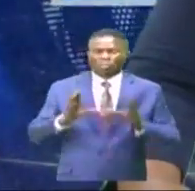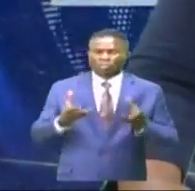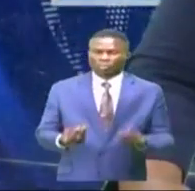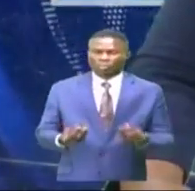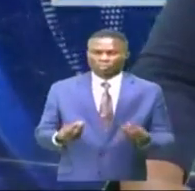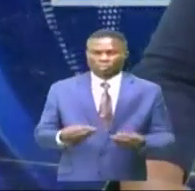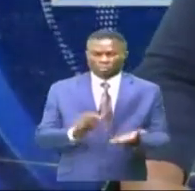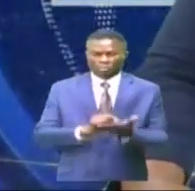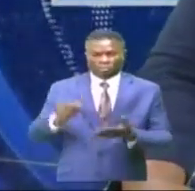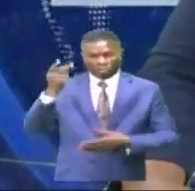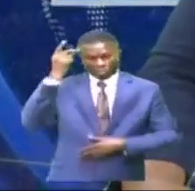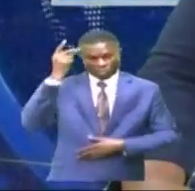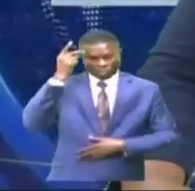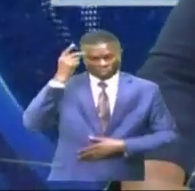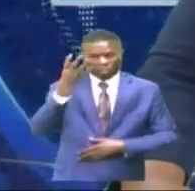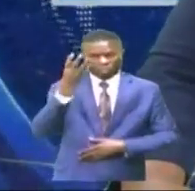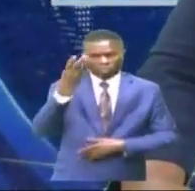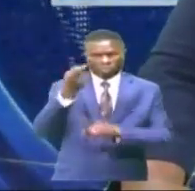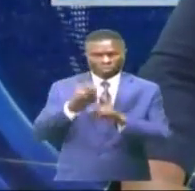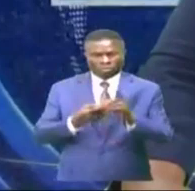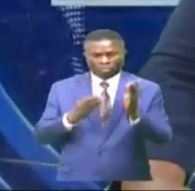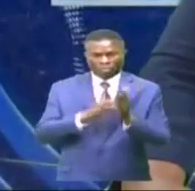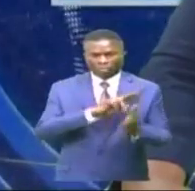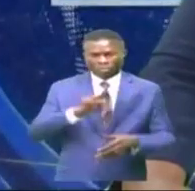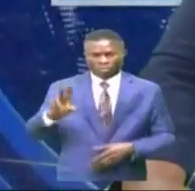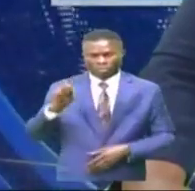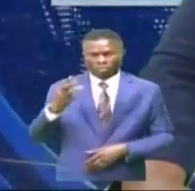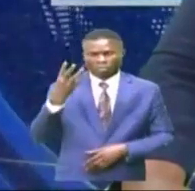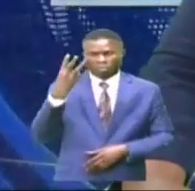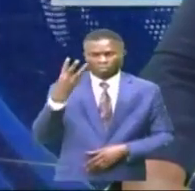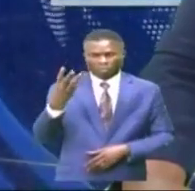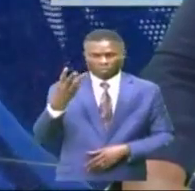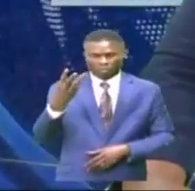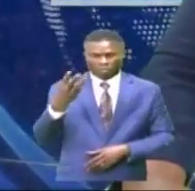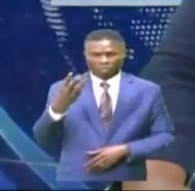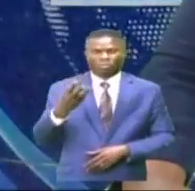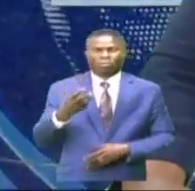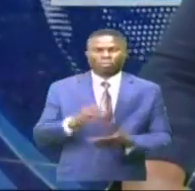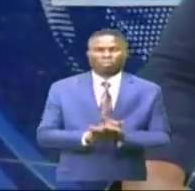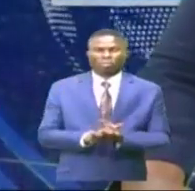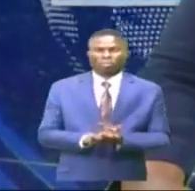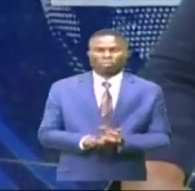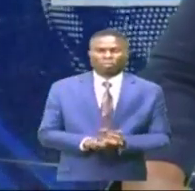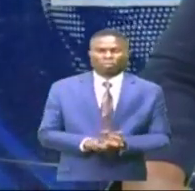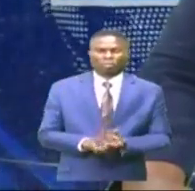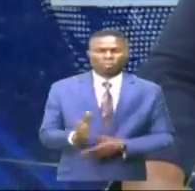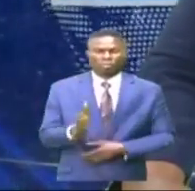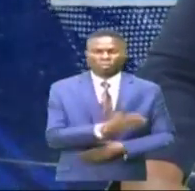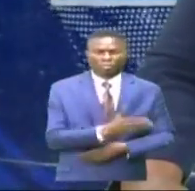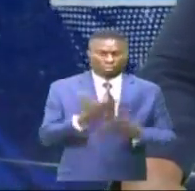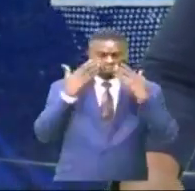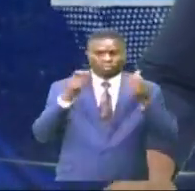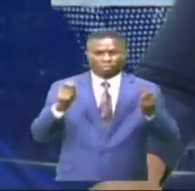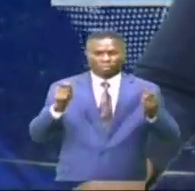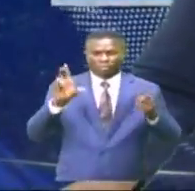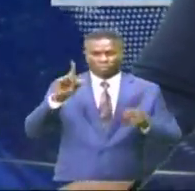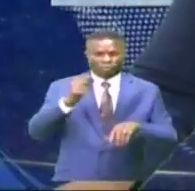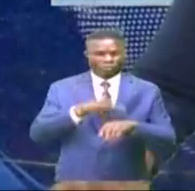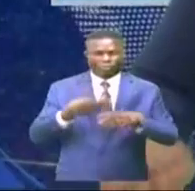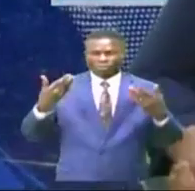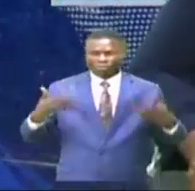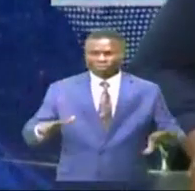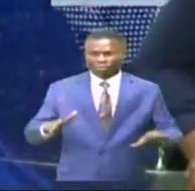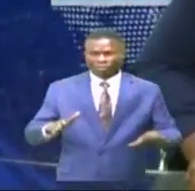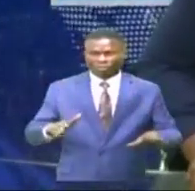fait à Kinshasa le 4 septembre 2023 malagou Kaby voilà c'est la fin de ce journal